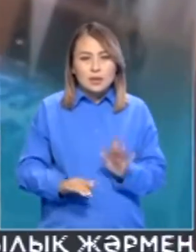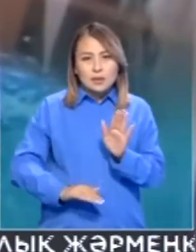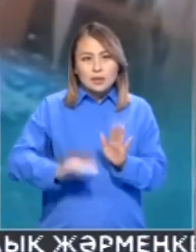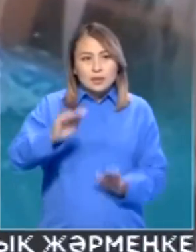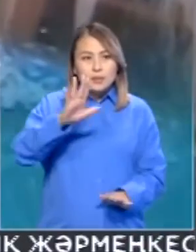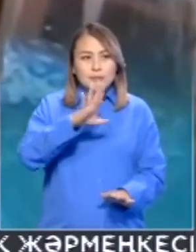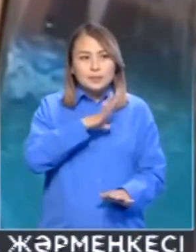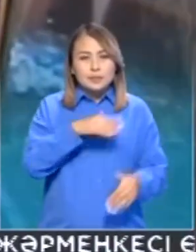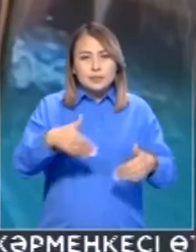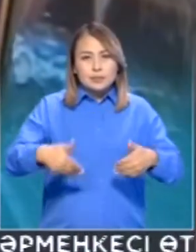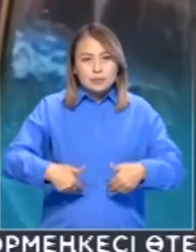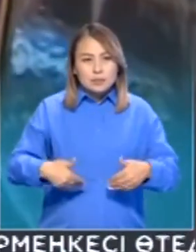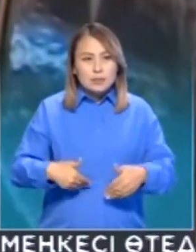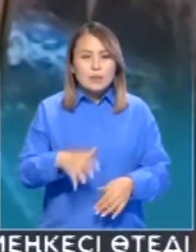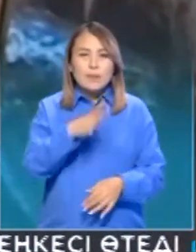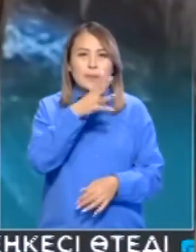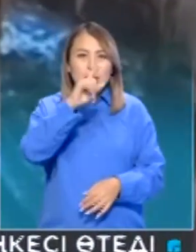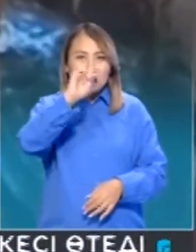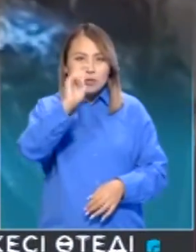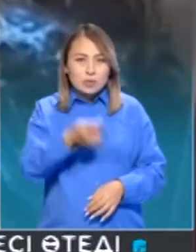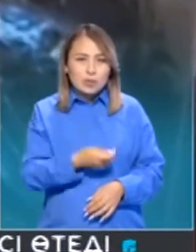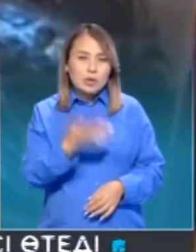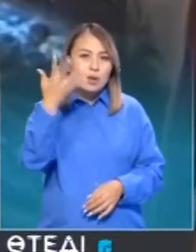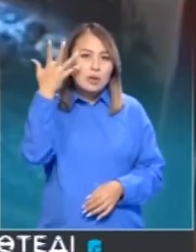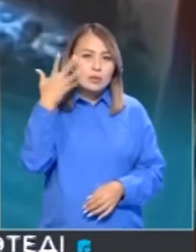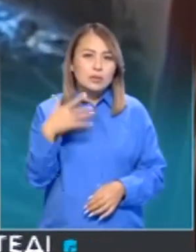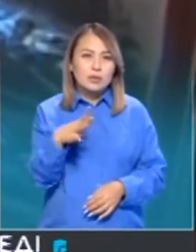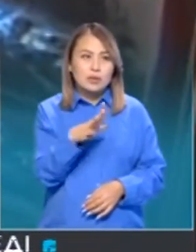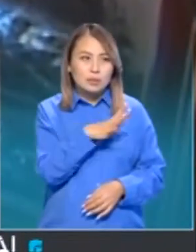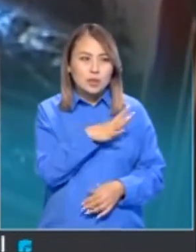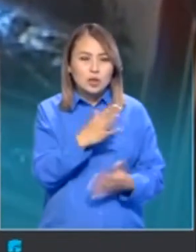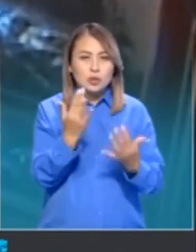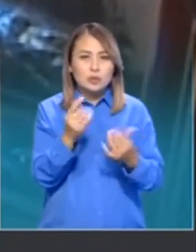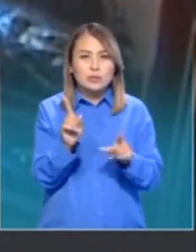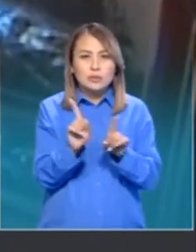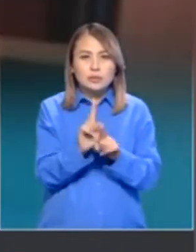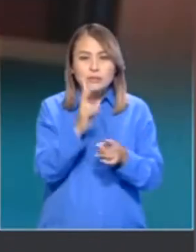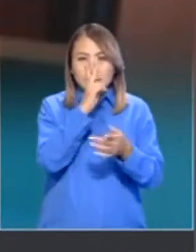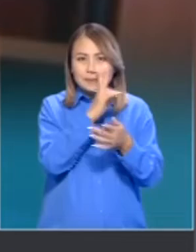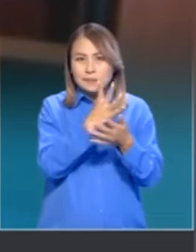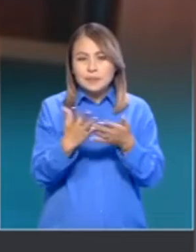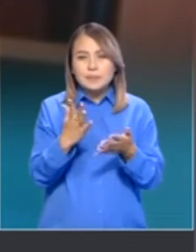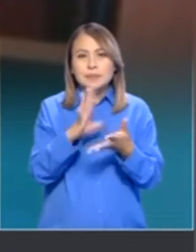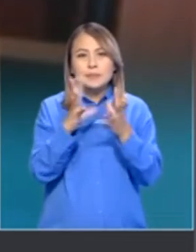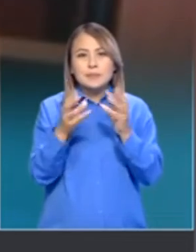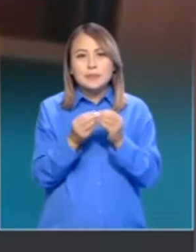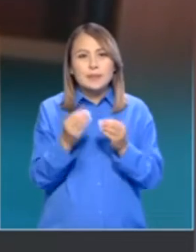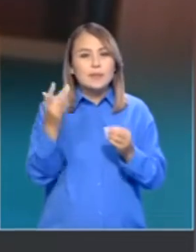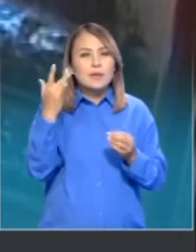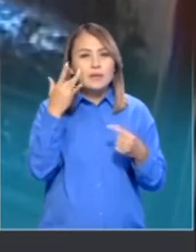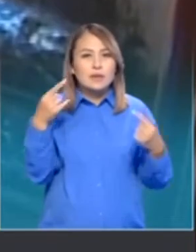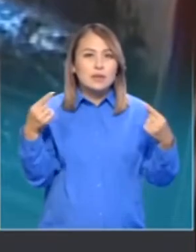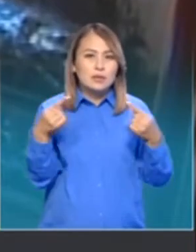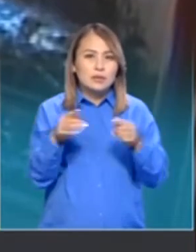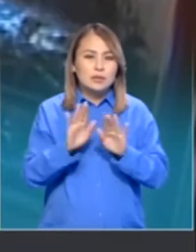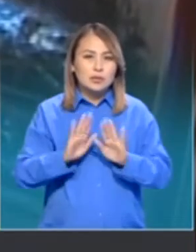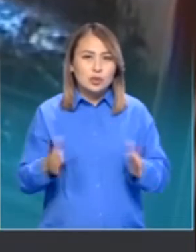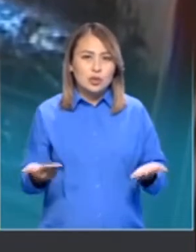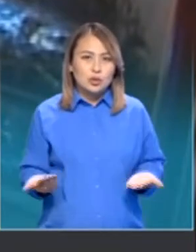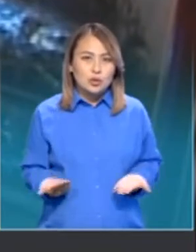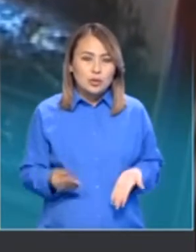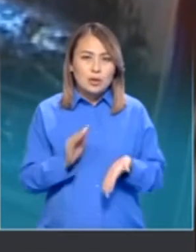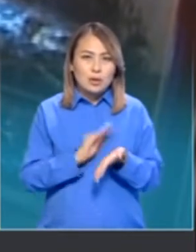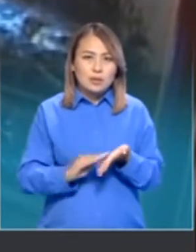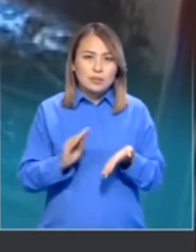шағы ашаршылық, зұлмат соғыс, репрессия кезеңінде өтті. Десе де ауыр тағдыры теңдессіз, шоқтығы биік